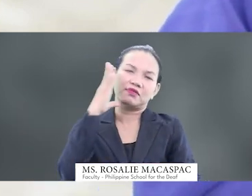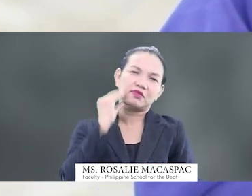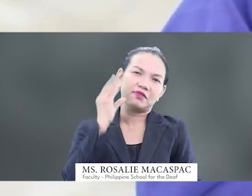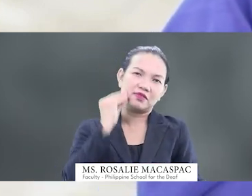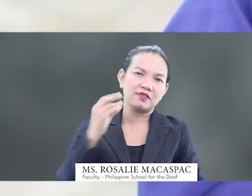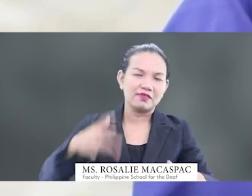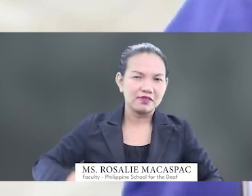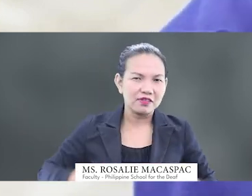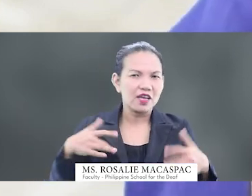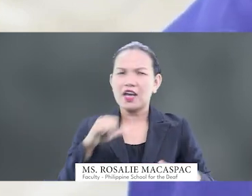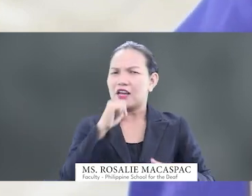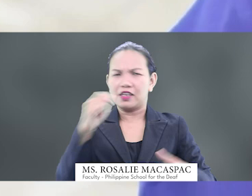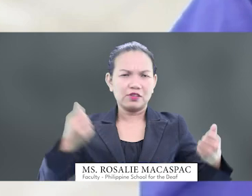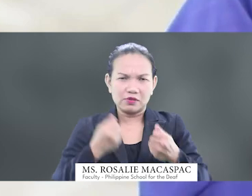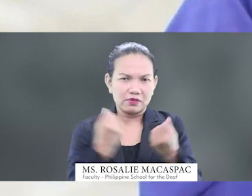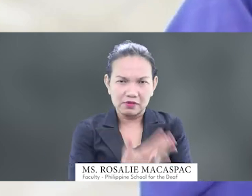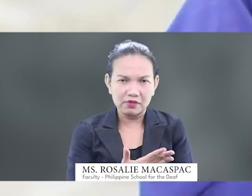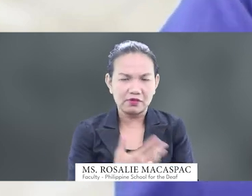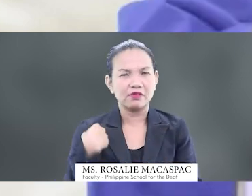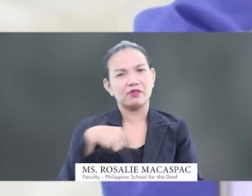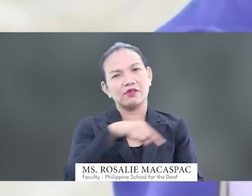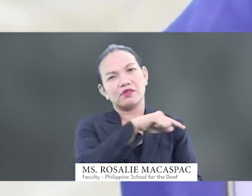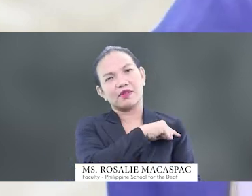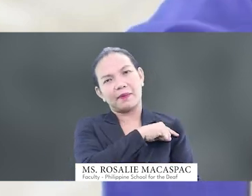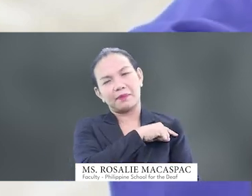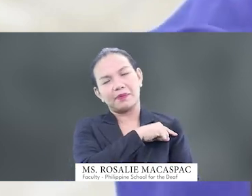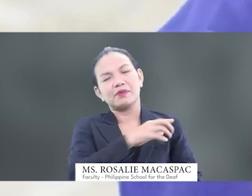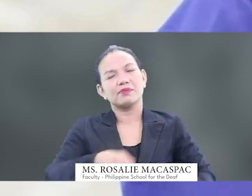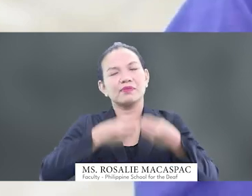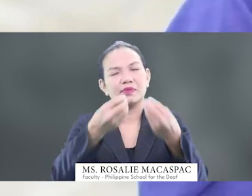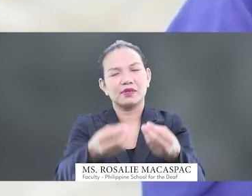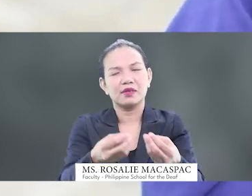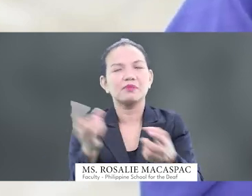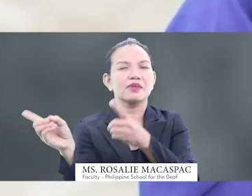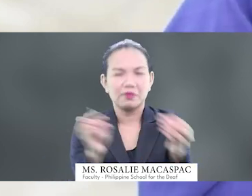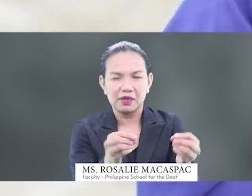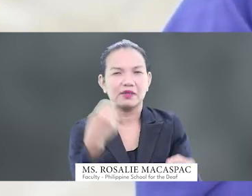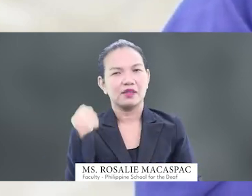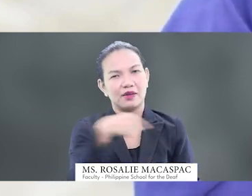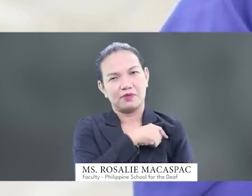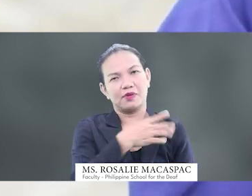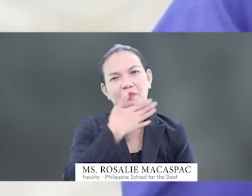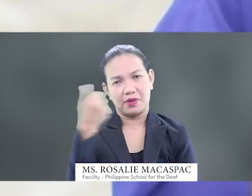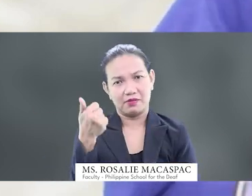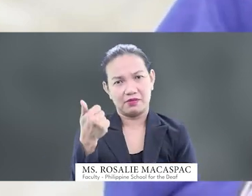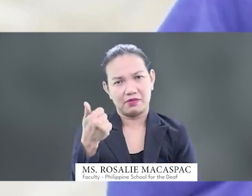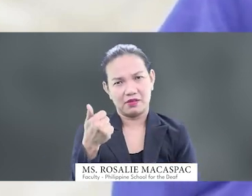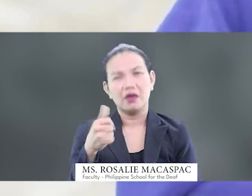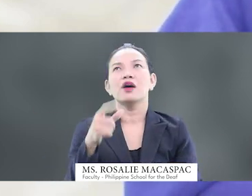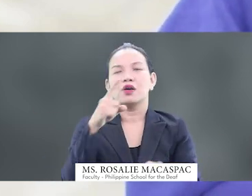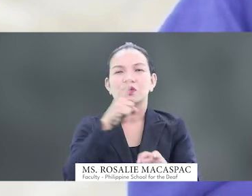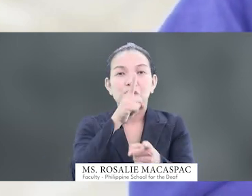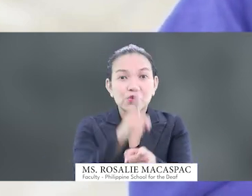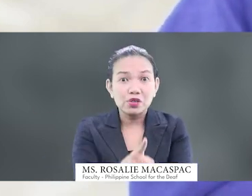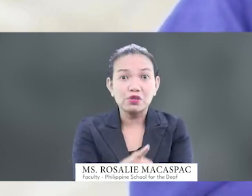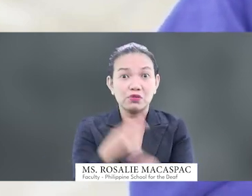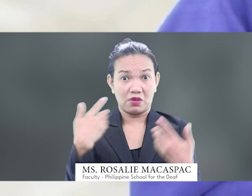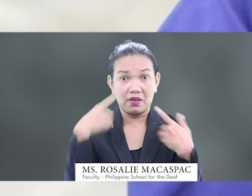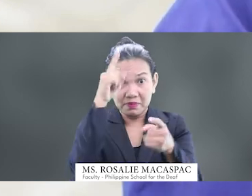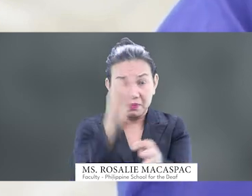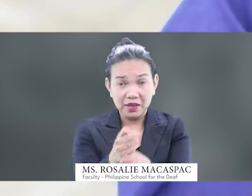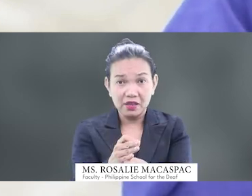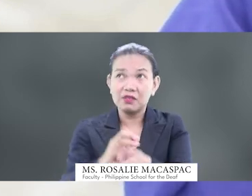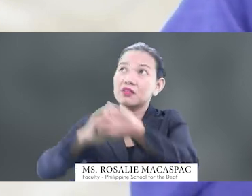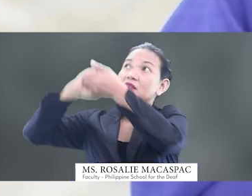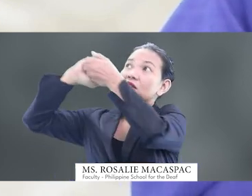ng buhay, not to destroy us, but to bring out the best in us. Para lalo tayong manalig